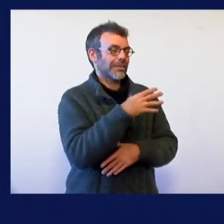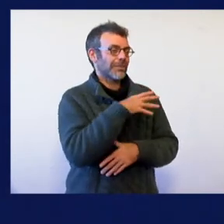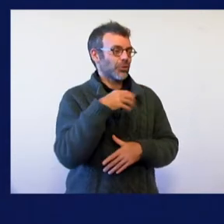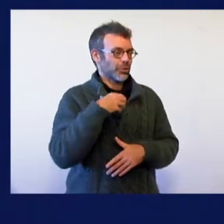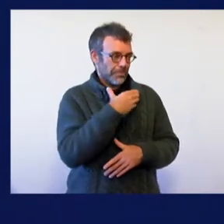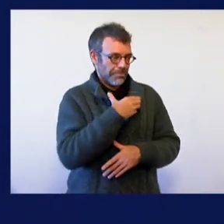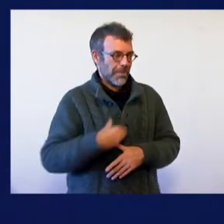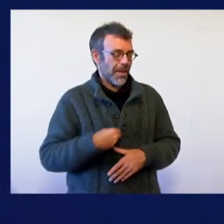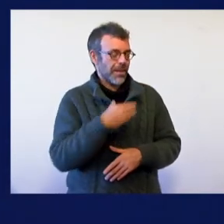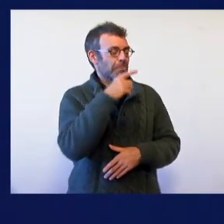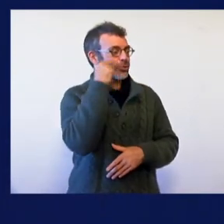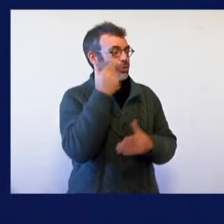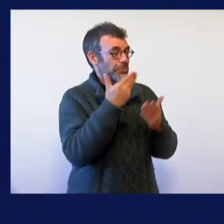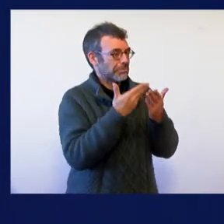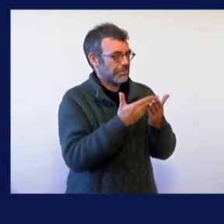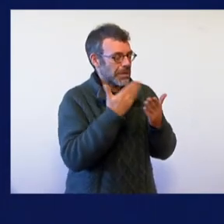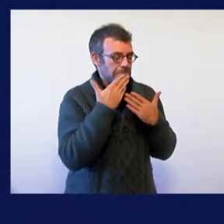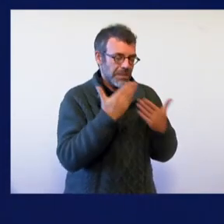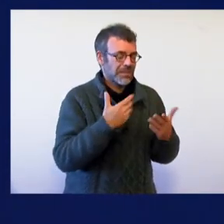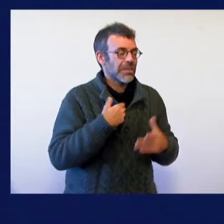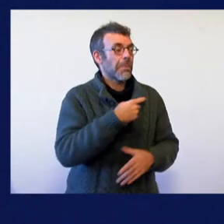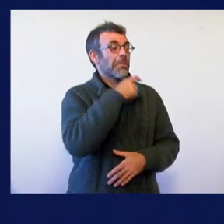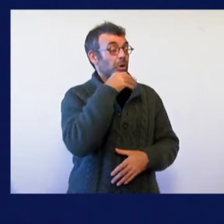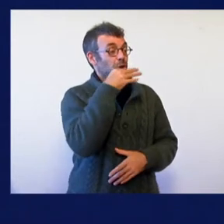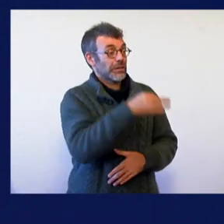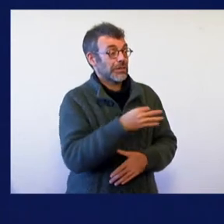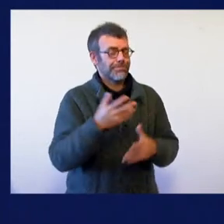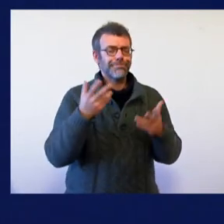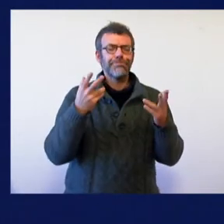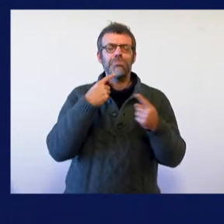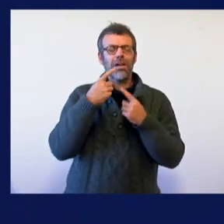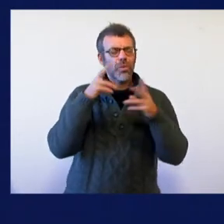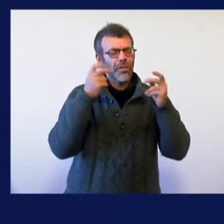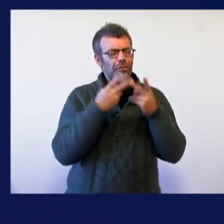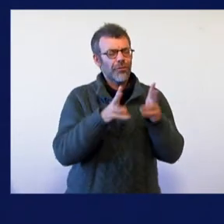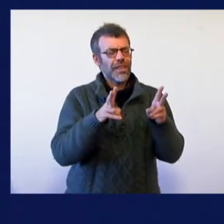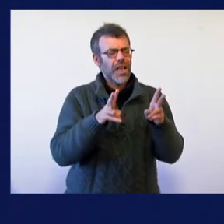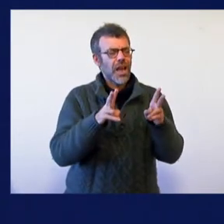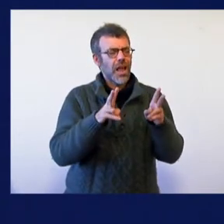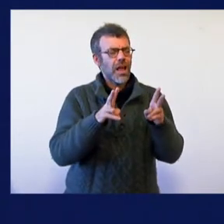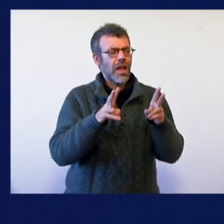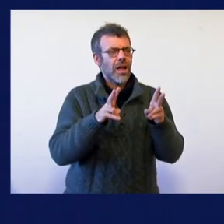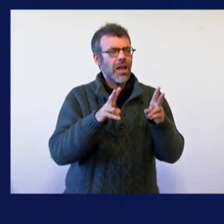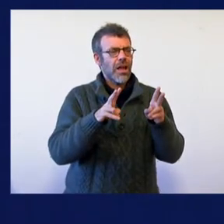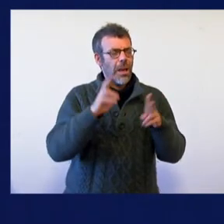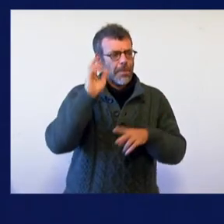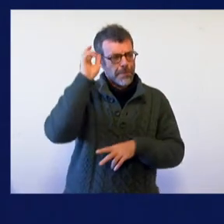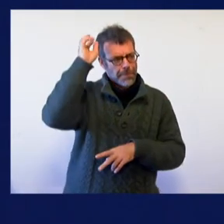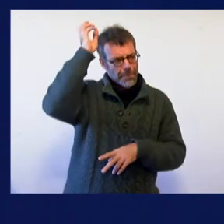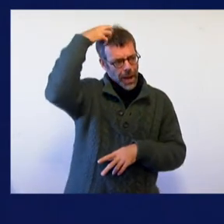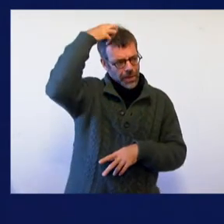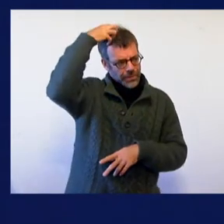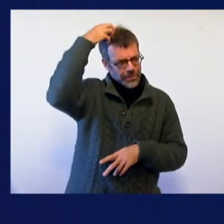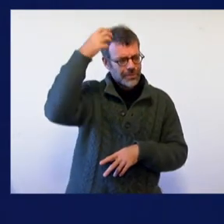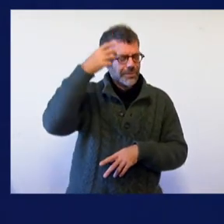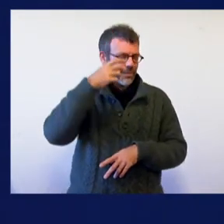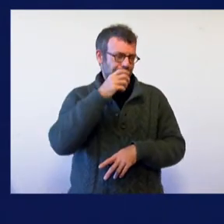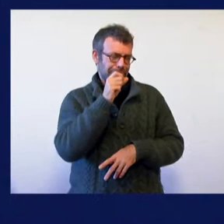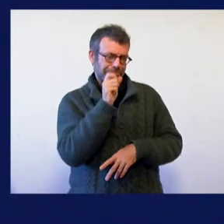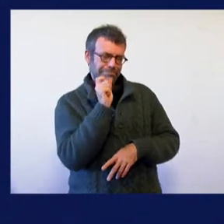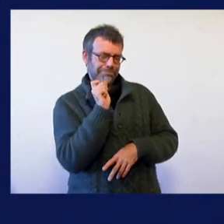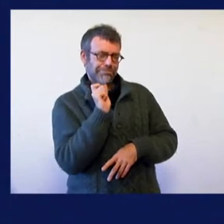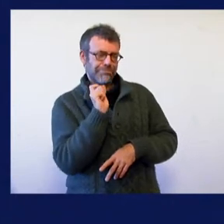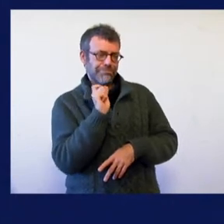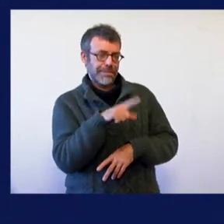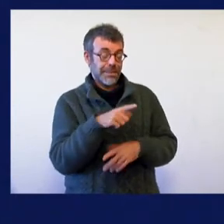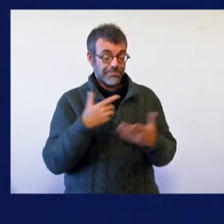le fait que vous avez acté à nouveau l'adhésion sur les villes marraines parce que les marins sont vraiment...